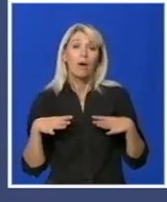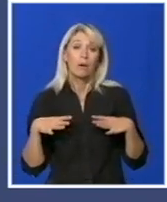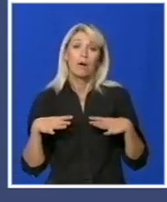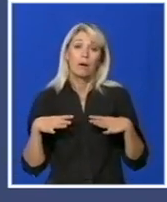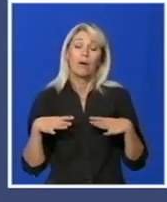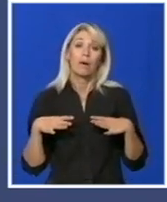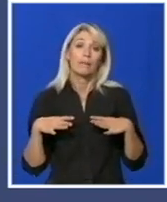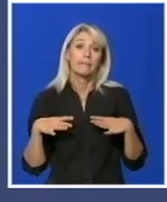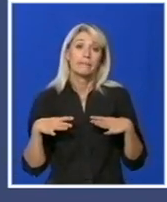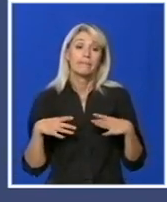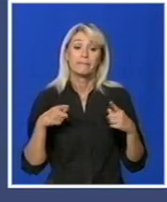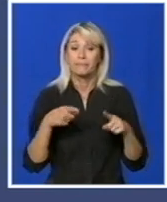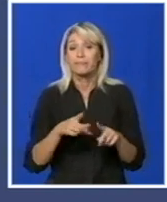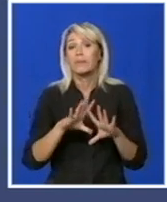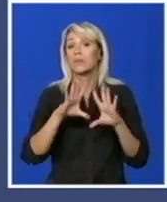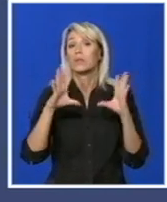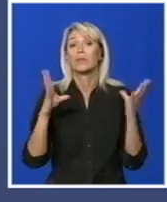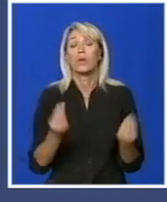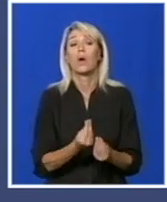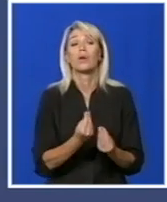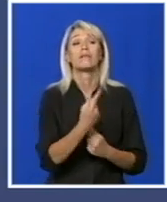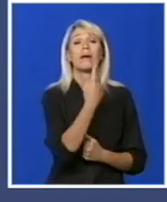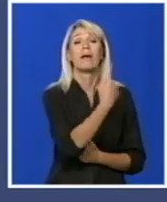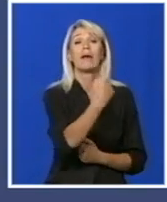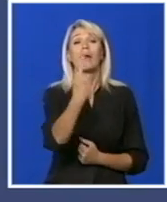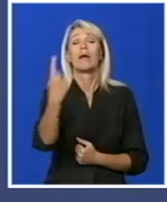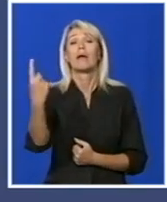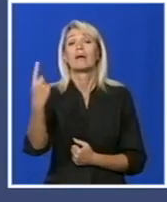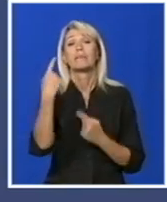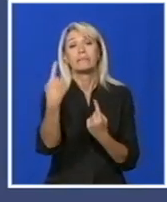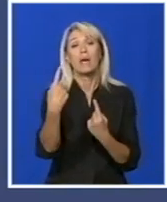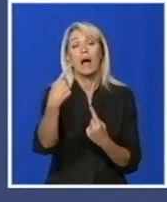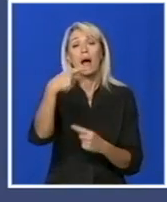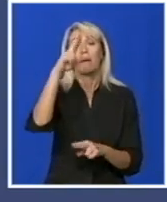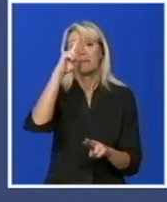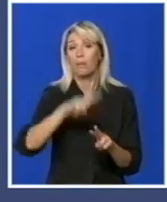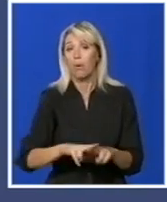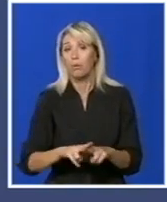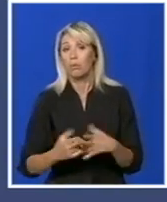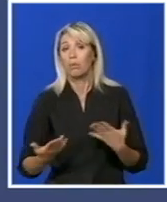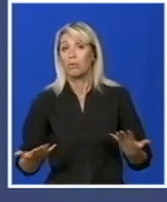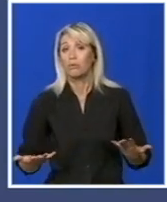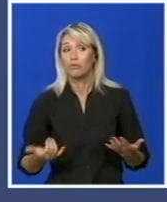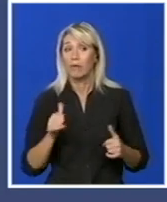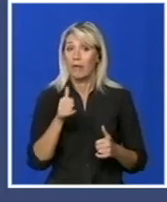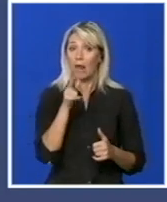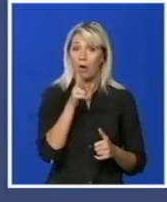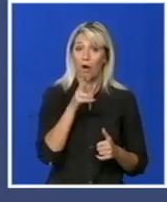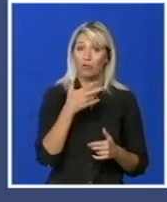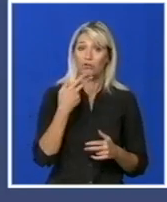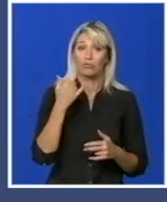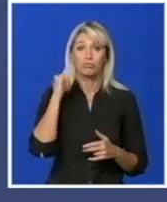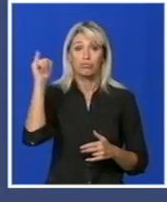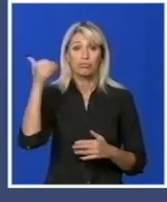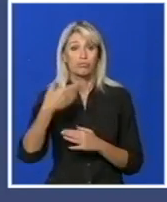način ostavljeno na svest, savest i na želju nekoga da li hoće da letuje van